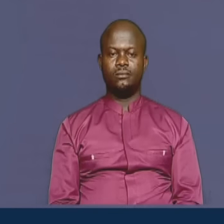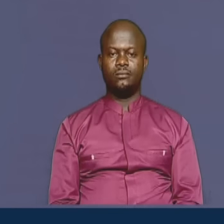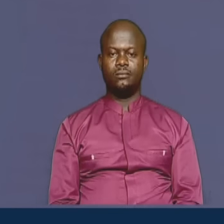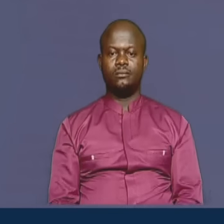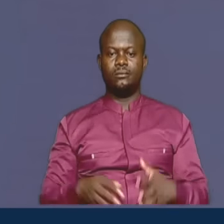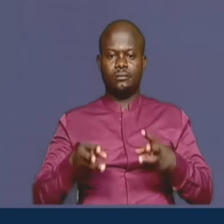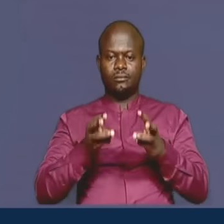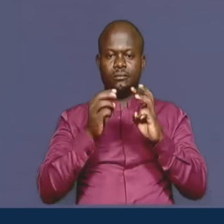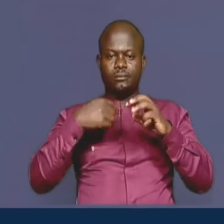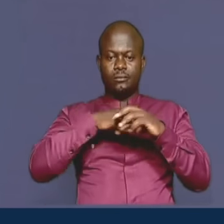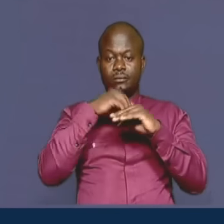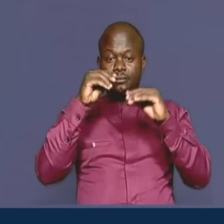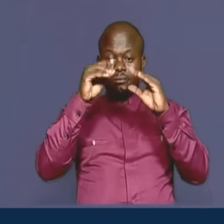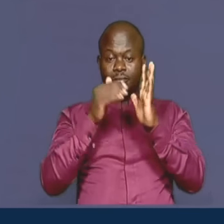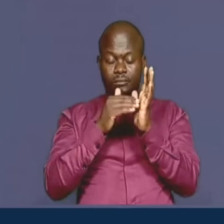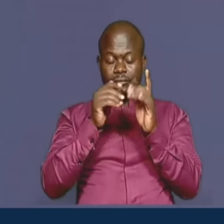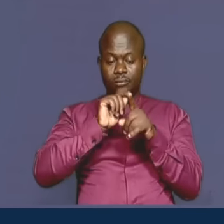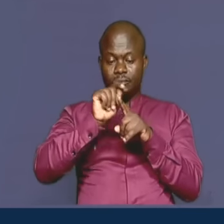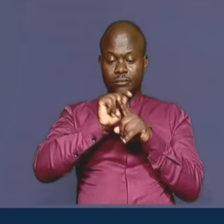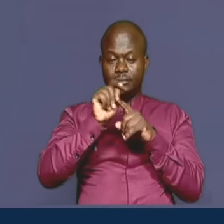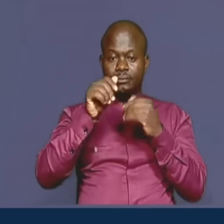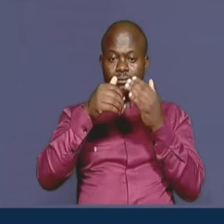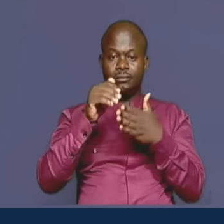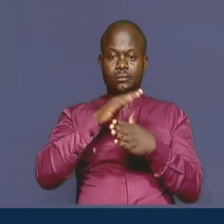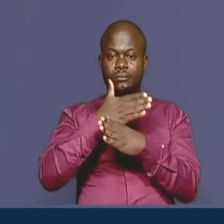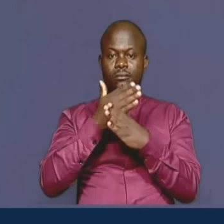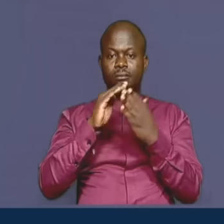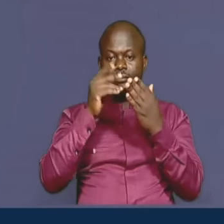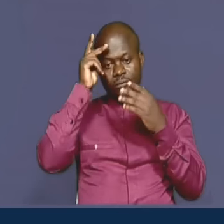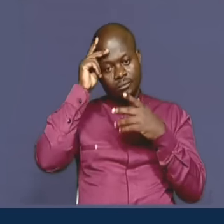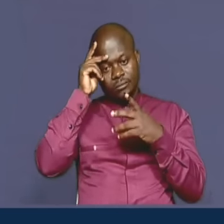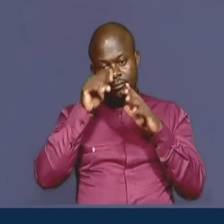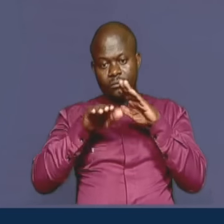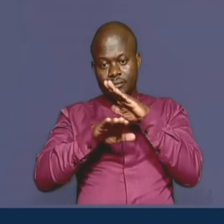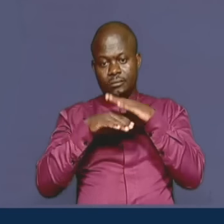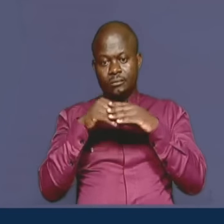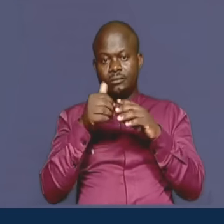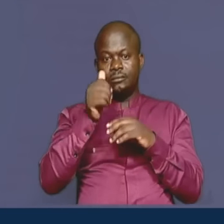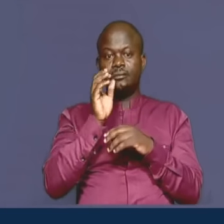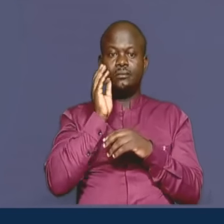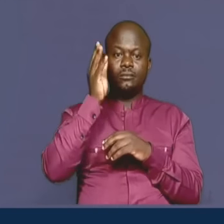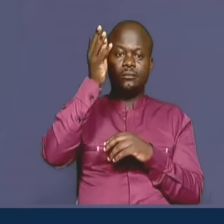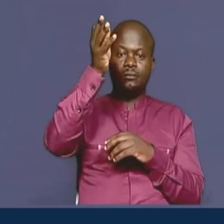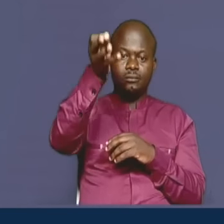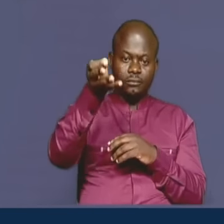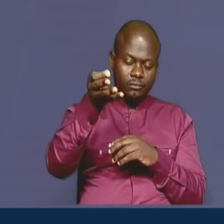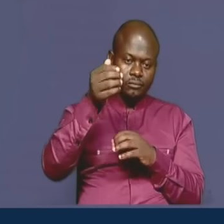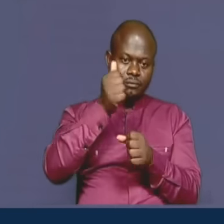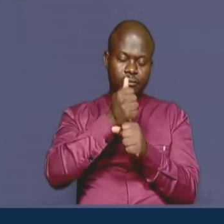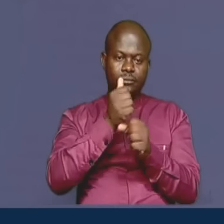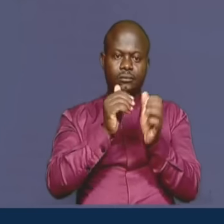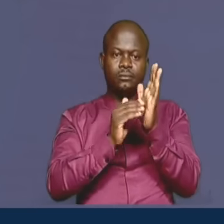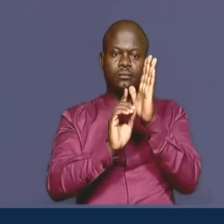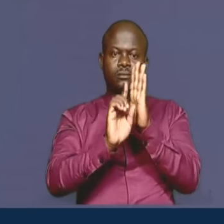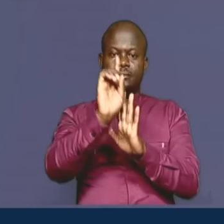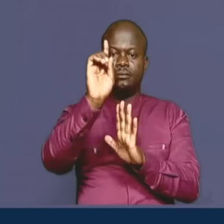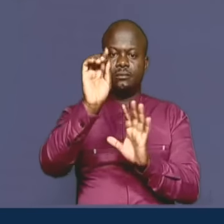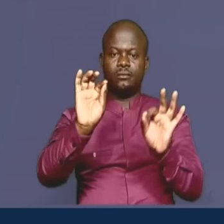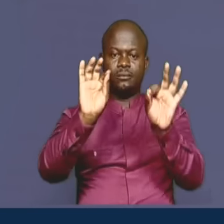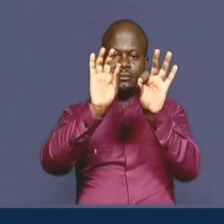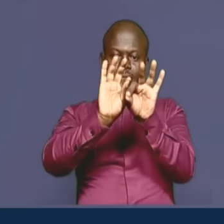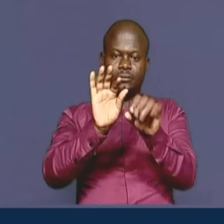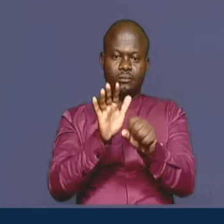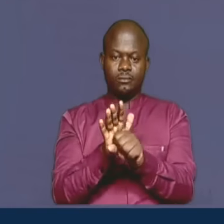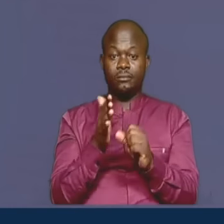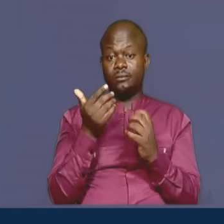Uburyo twigisha nuko duhugura nuko dusangiza ubumenyi abakiri bato ari bejo hazaza ho muri iterambere n'ingenzi